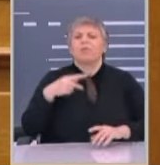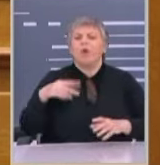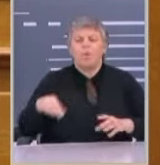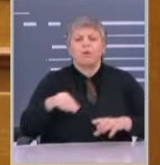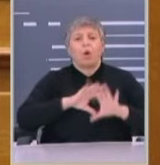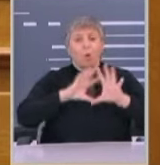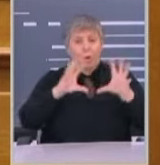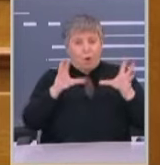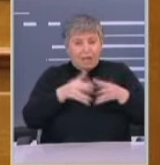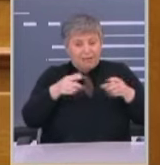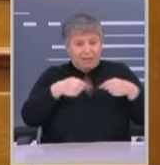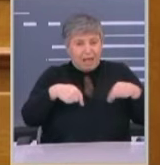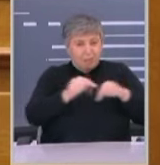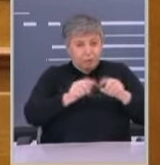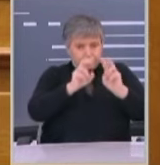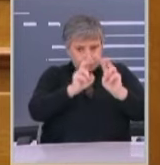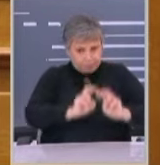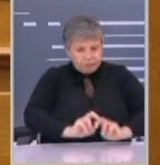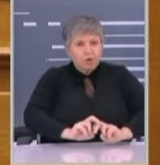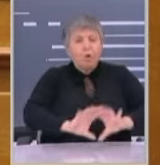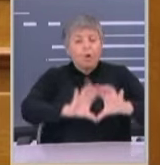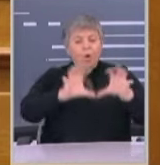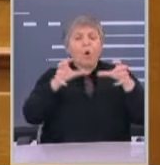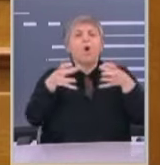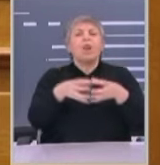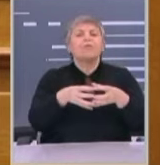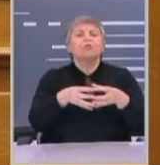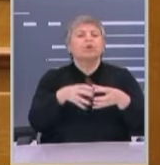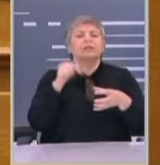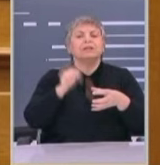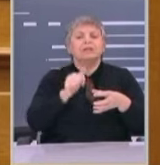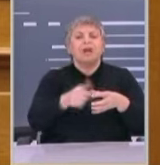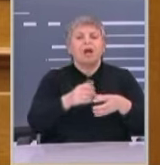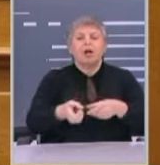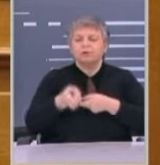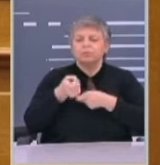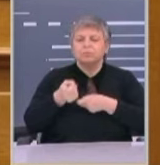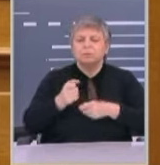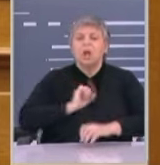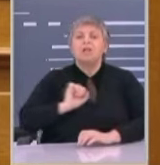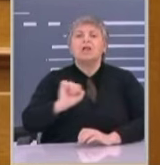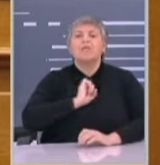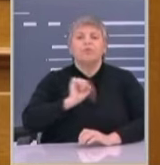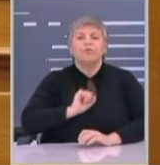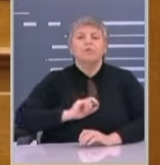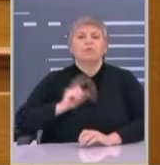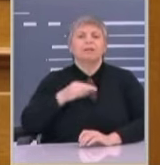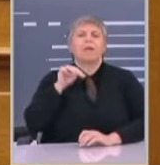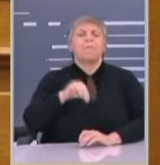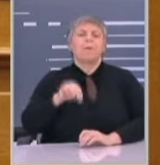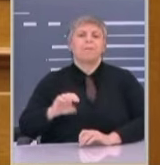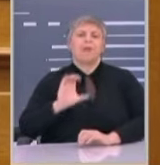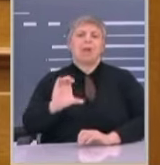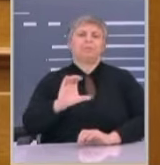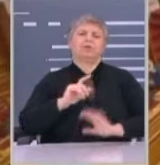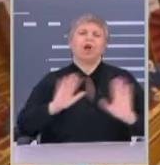Εξεταστική Επιτροπή, ένας μηχανισμός εκφοβισμού της ελευθερίας έκφρασης γνώμης, της δημοκρατίας στα μέσα